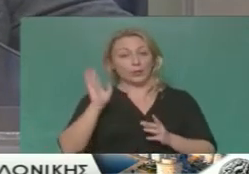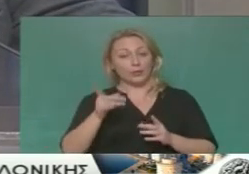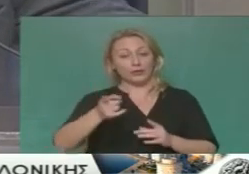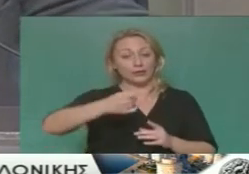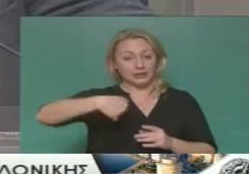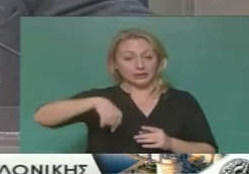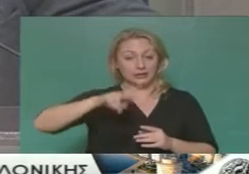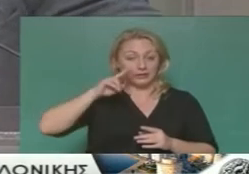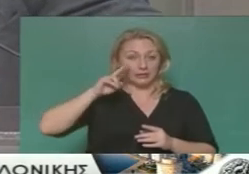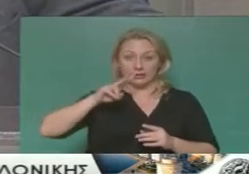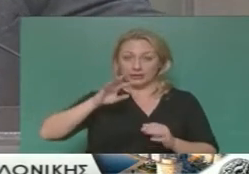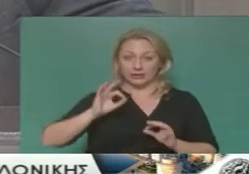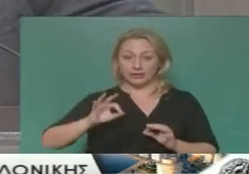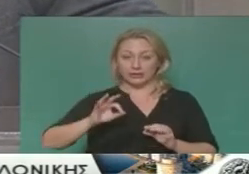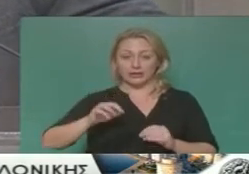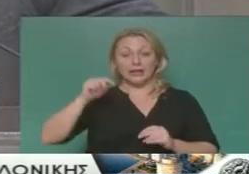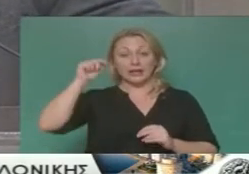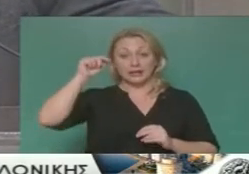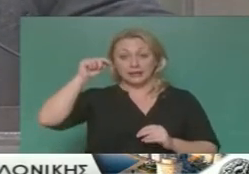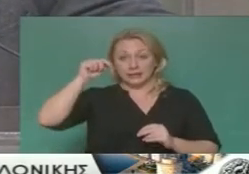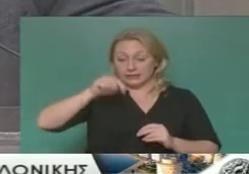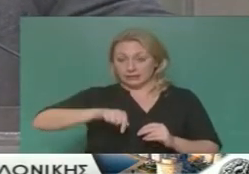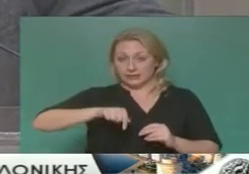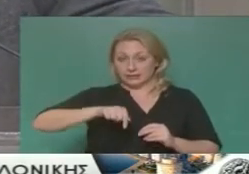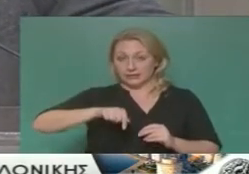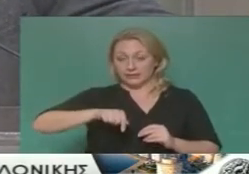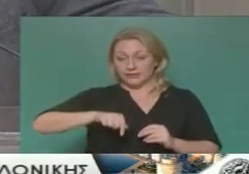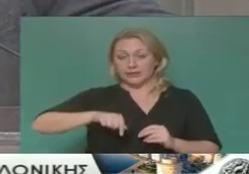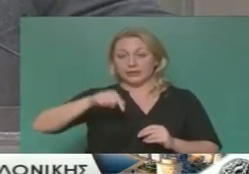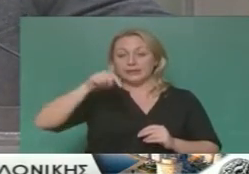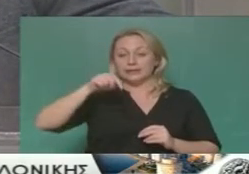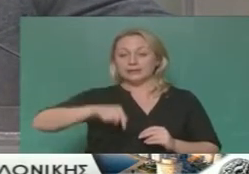εσείς, ότι σήμερα η κατάσταση είναι